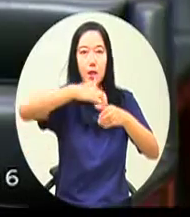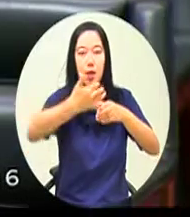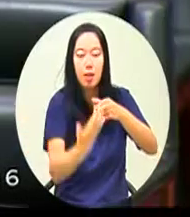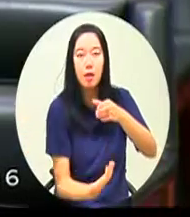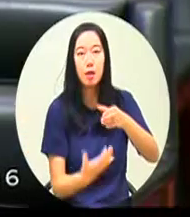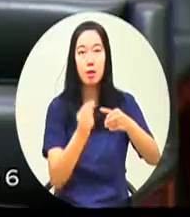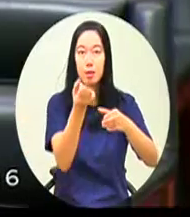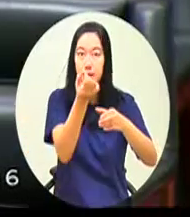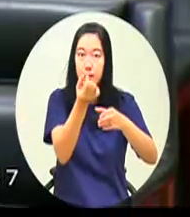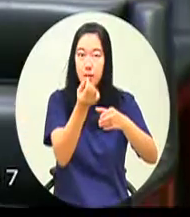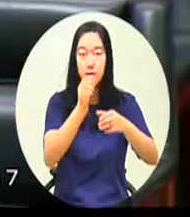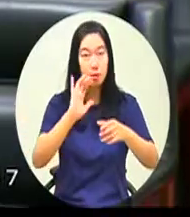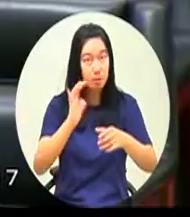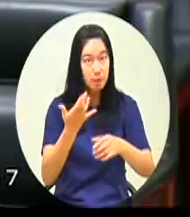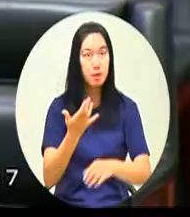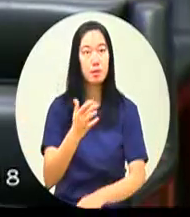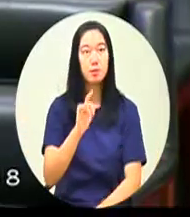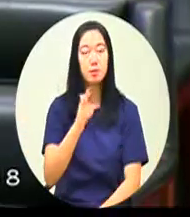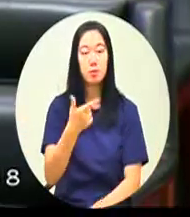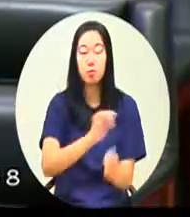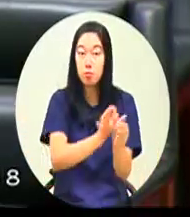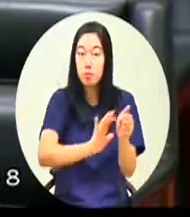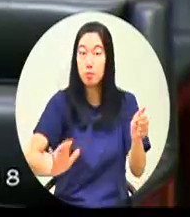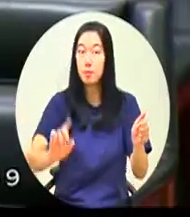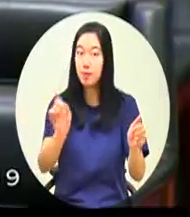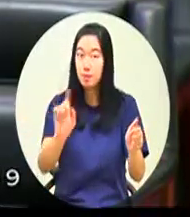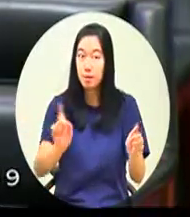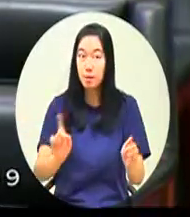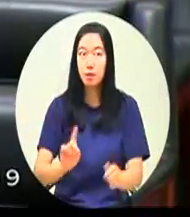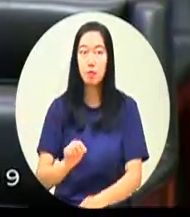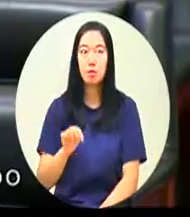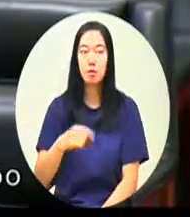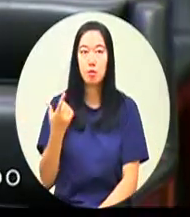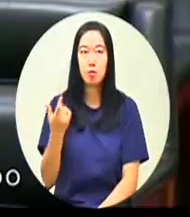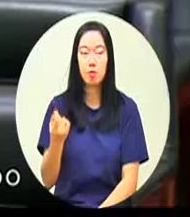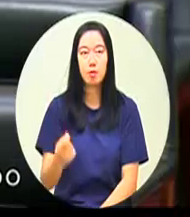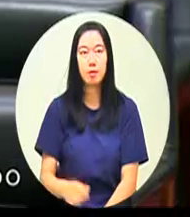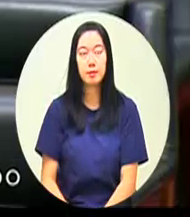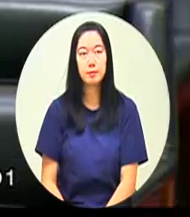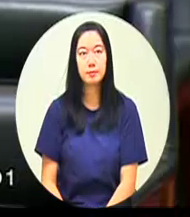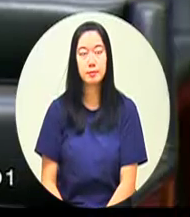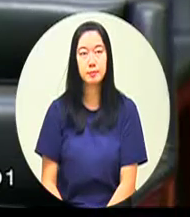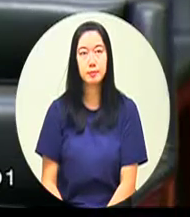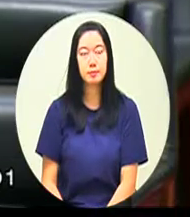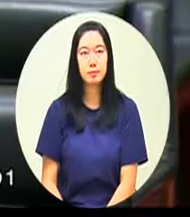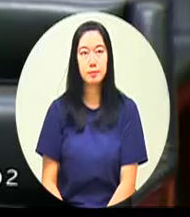溢出来，毋过伊遐虽然溢出来是影响着，甲收诶迄个